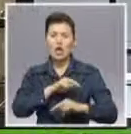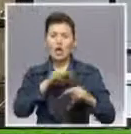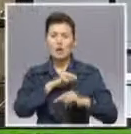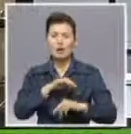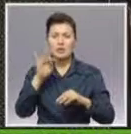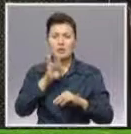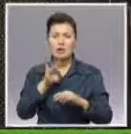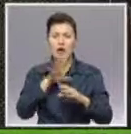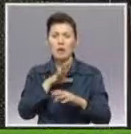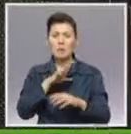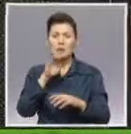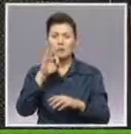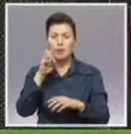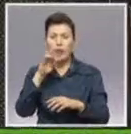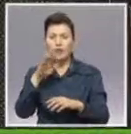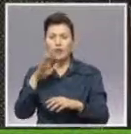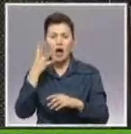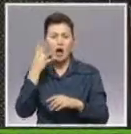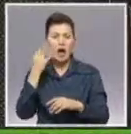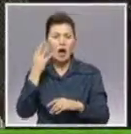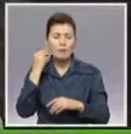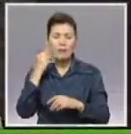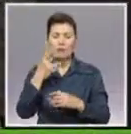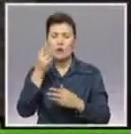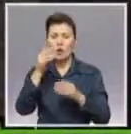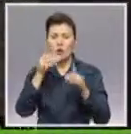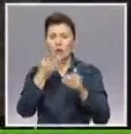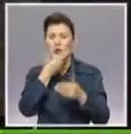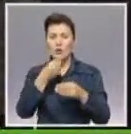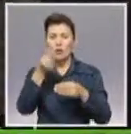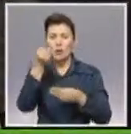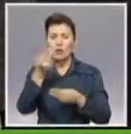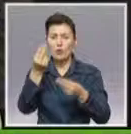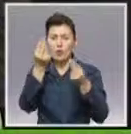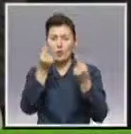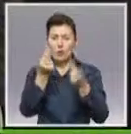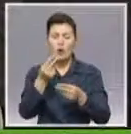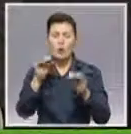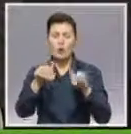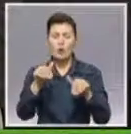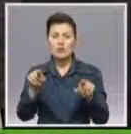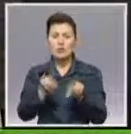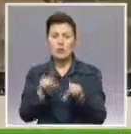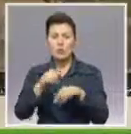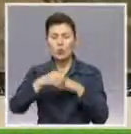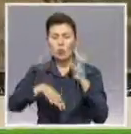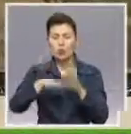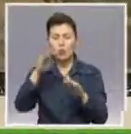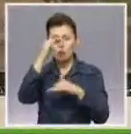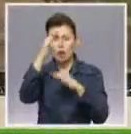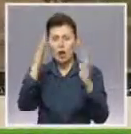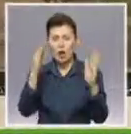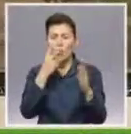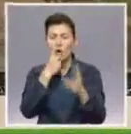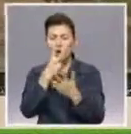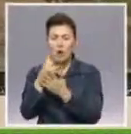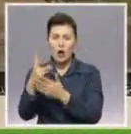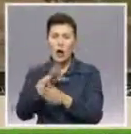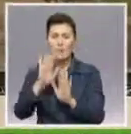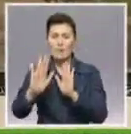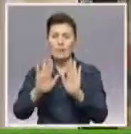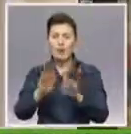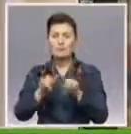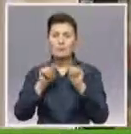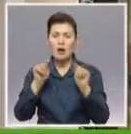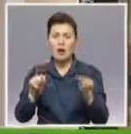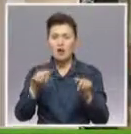және Таңсықбаев атындағы Алматы сәндік қолданбалы колледж суретшілерінің үздік картиналарын тамашалады. Елбасы күніне арналған көрменің